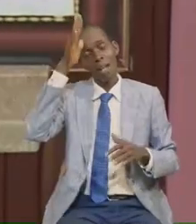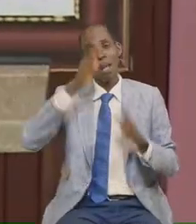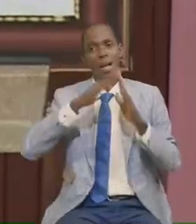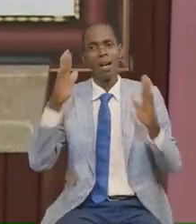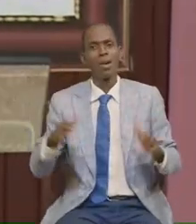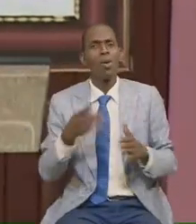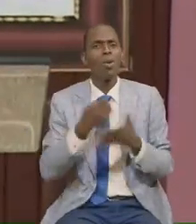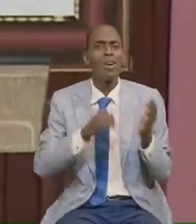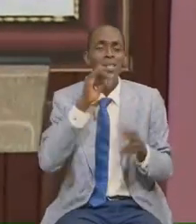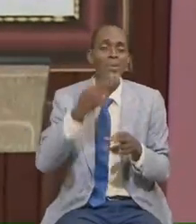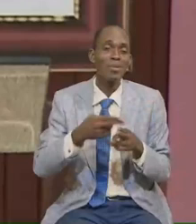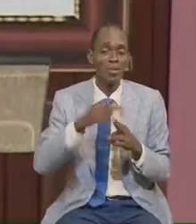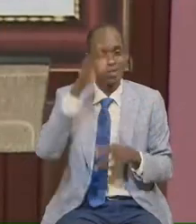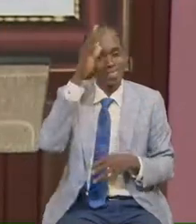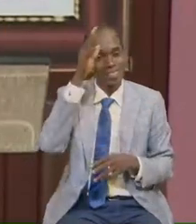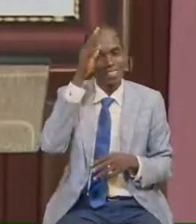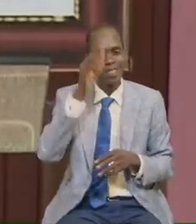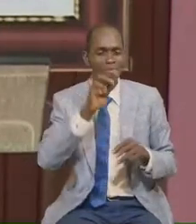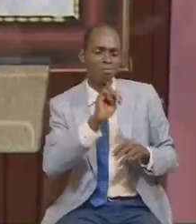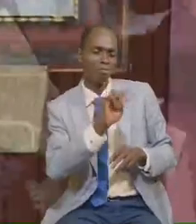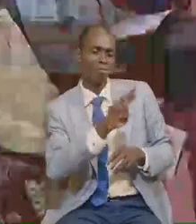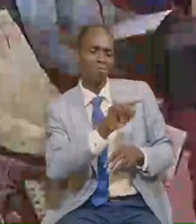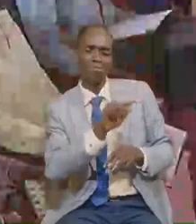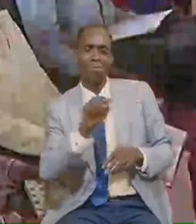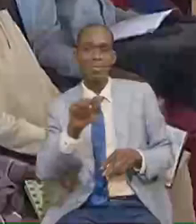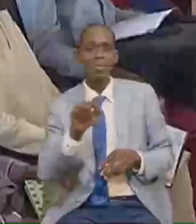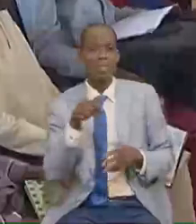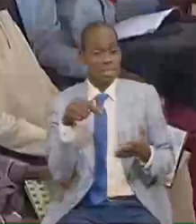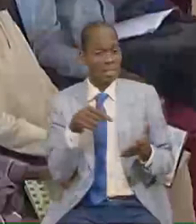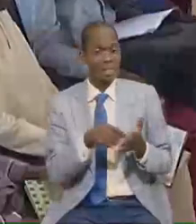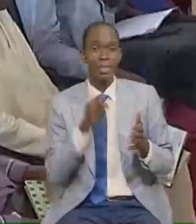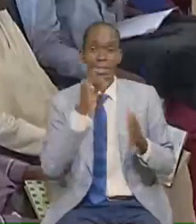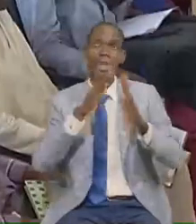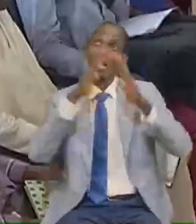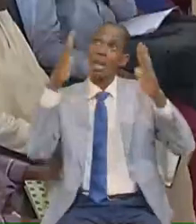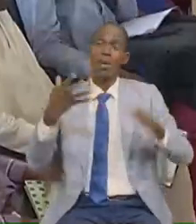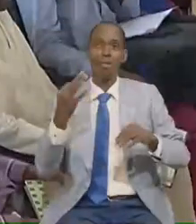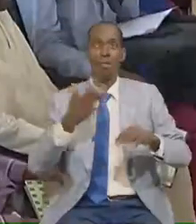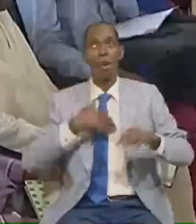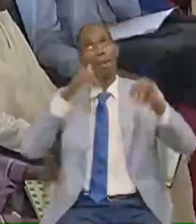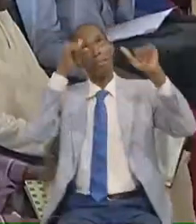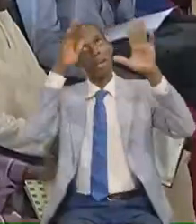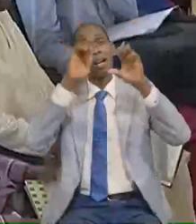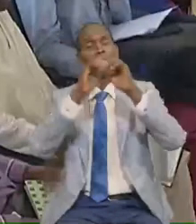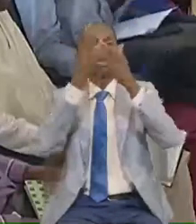Monsieur qui c'est la maison de mon père au ciel